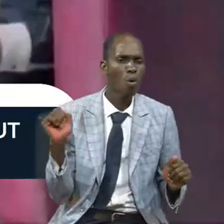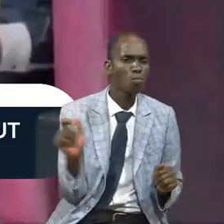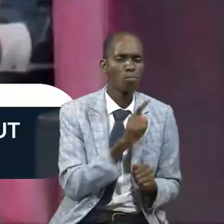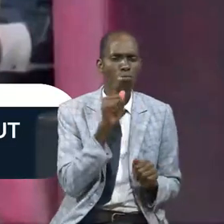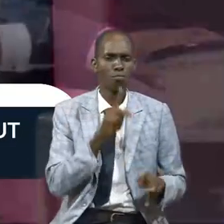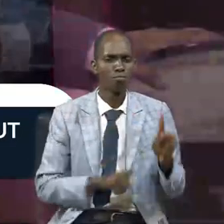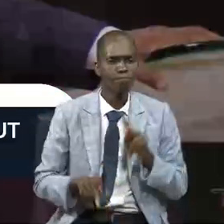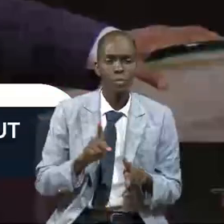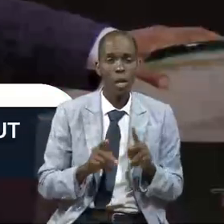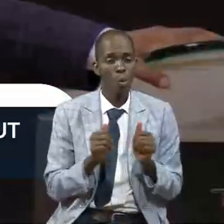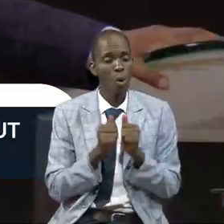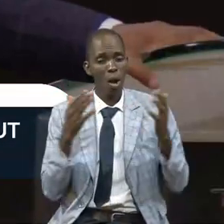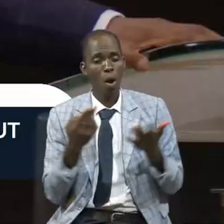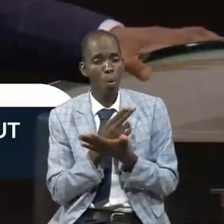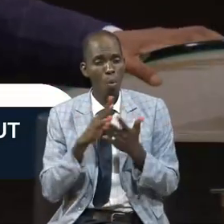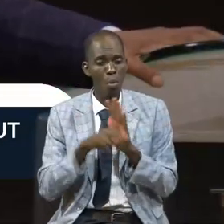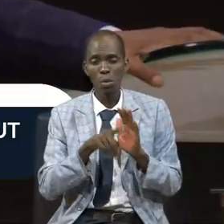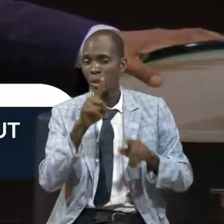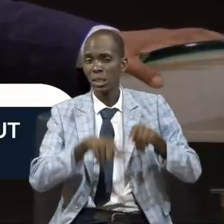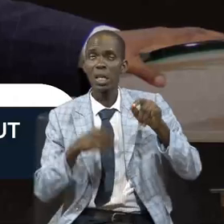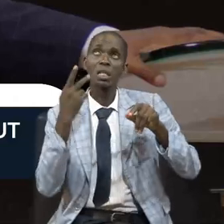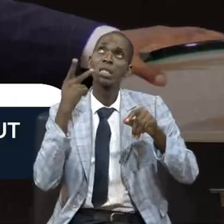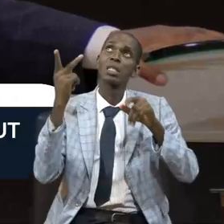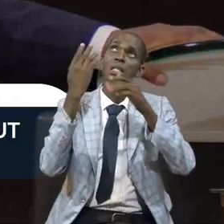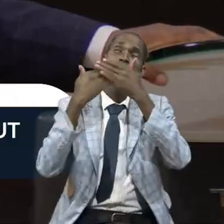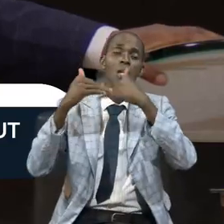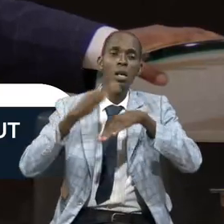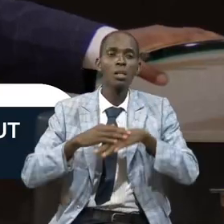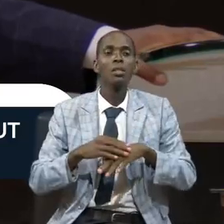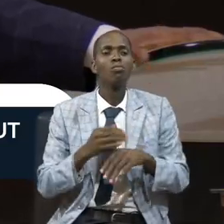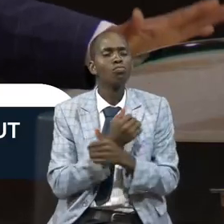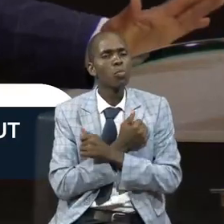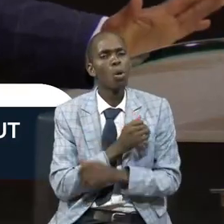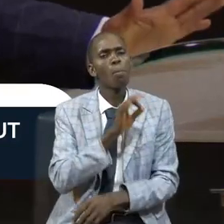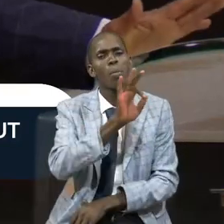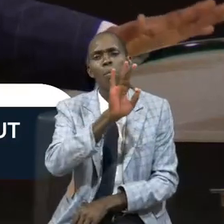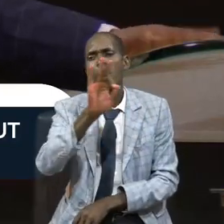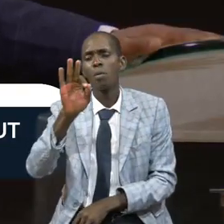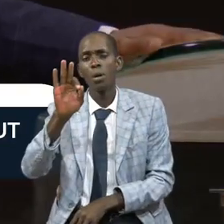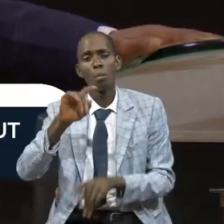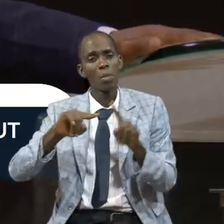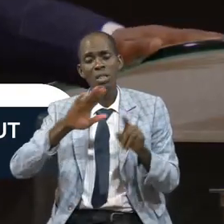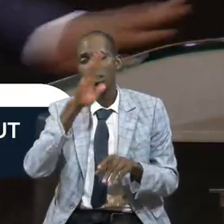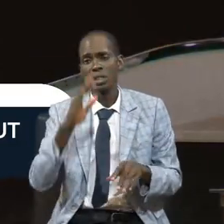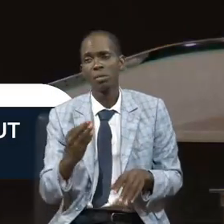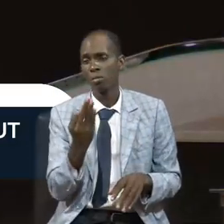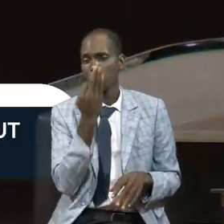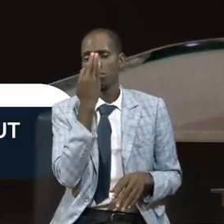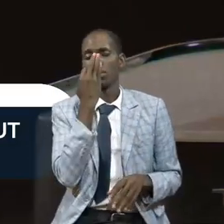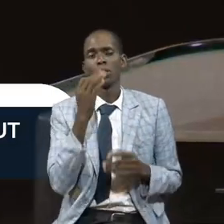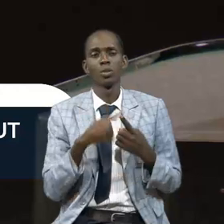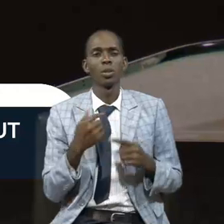sans laquelle personne ne verra le Seigneur. Il prêche cela aux autres, mais ne prêche pas à